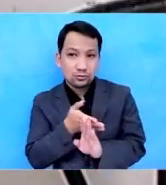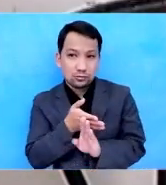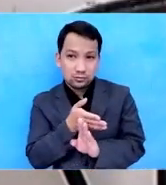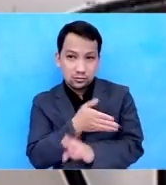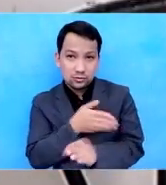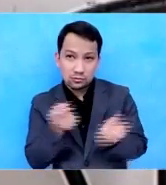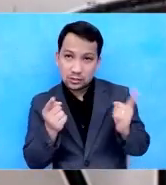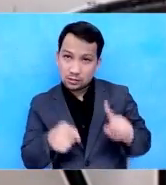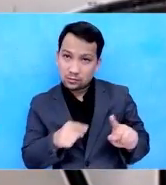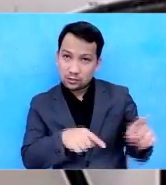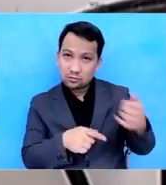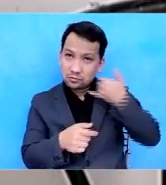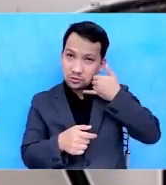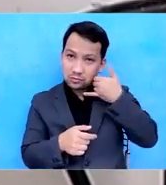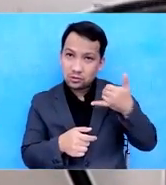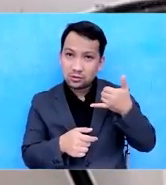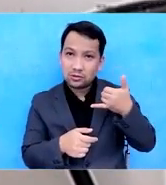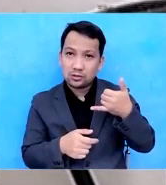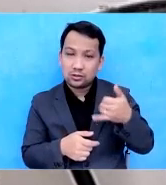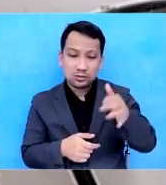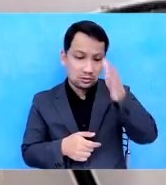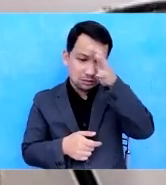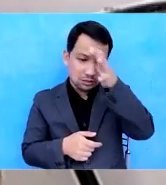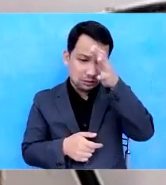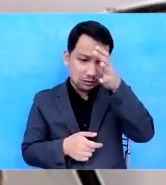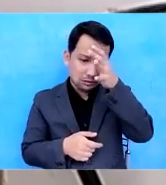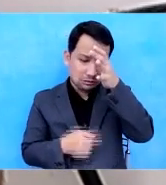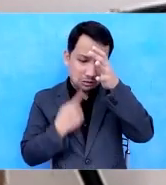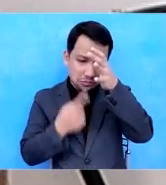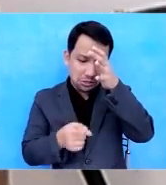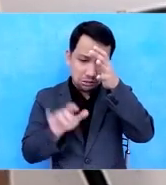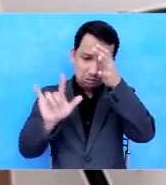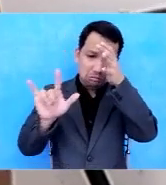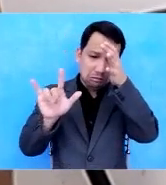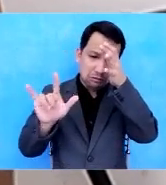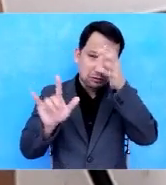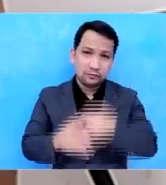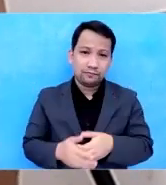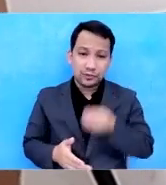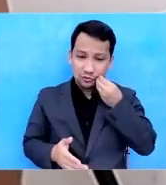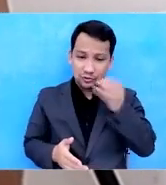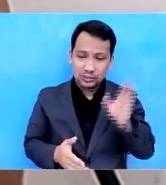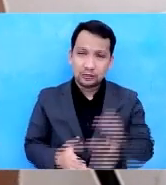ko yan ako, sabi sa akin, "Tatay, I love you." Yun, tapos sabi, "Uwi ka na."